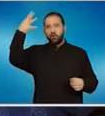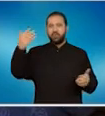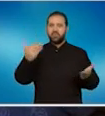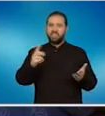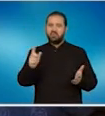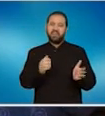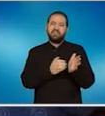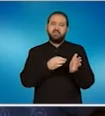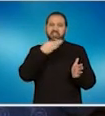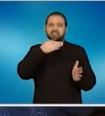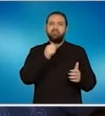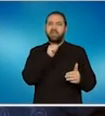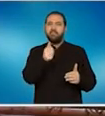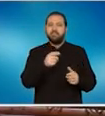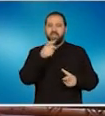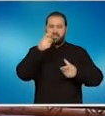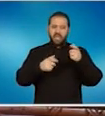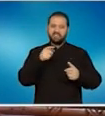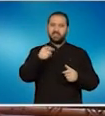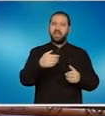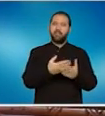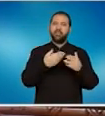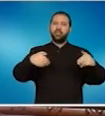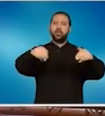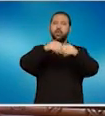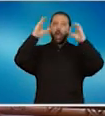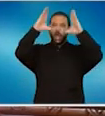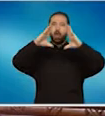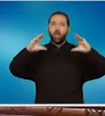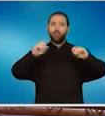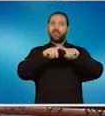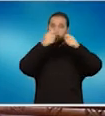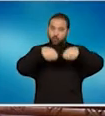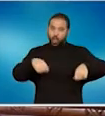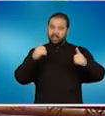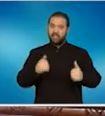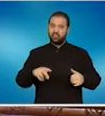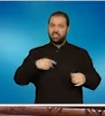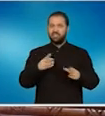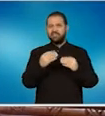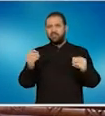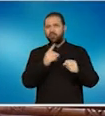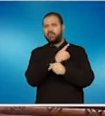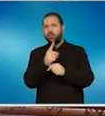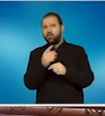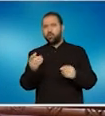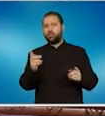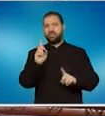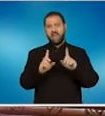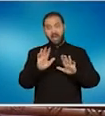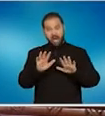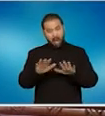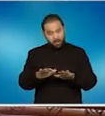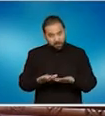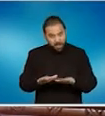nevoie de nicio prezentare pentru noi românii. Și cu toate acestea sunt o sumedenie de lucruri, dacă